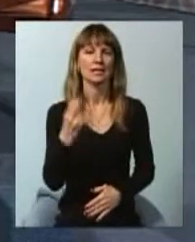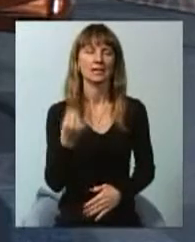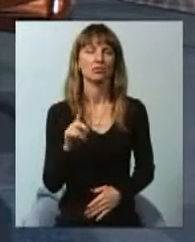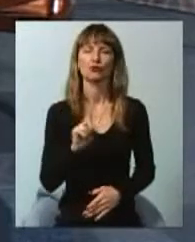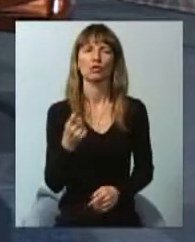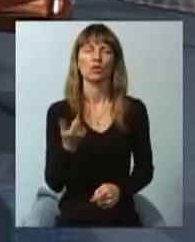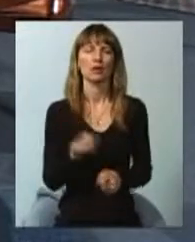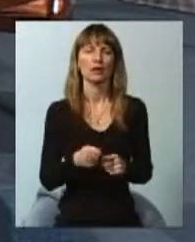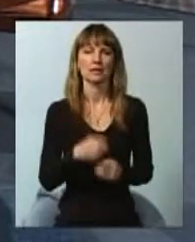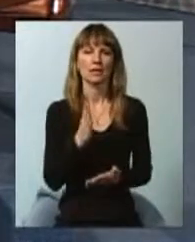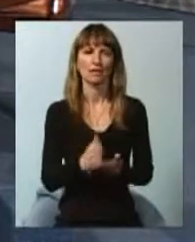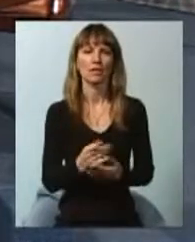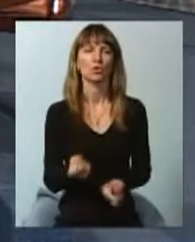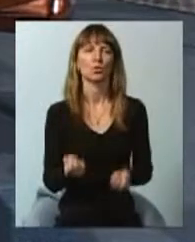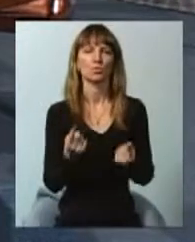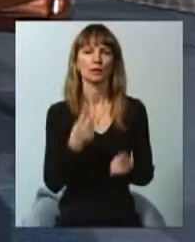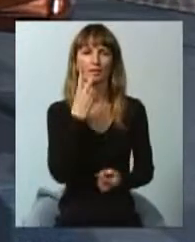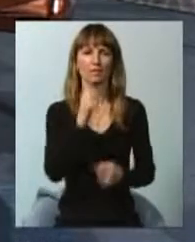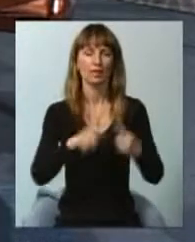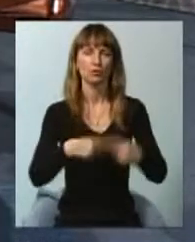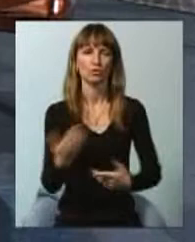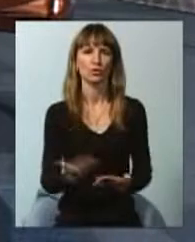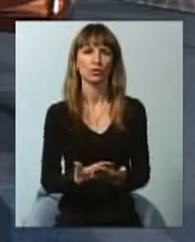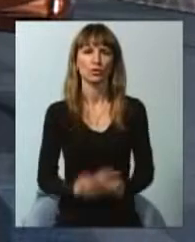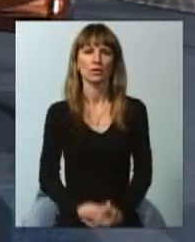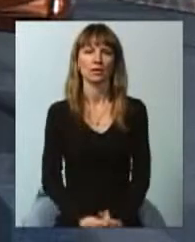явище і звідки ж вона береться, дивимось наступний сюжет.